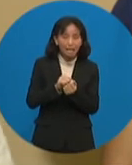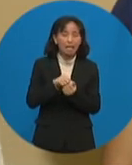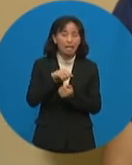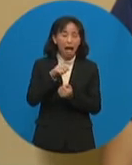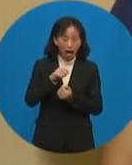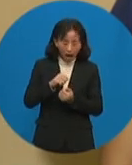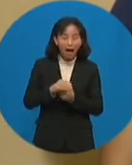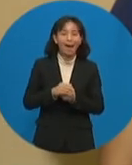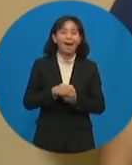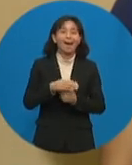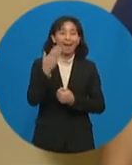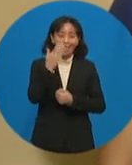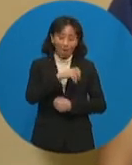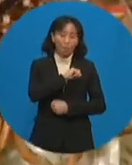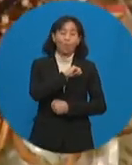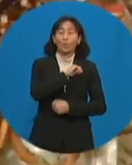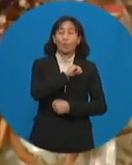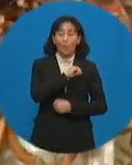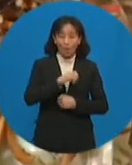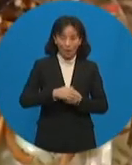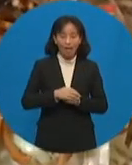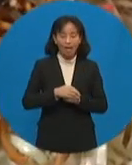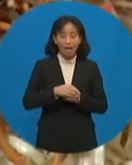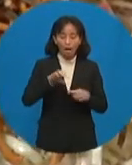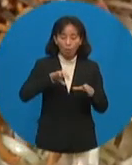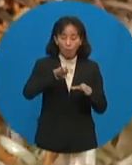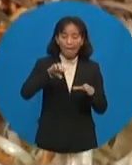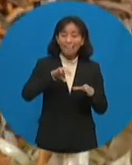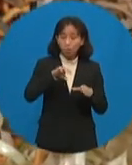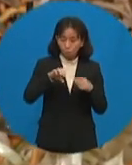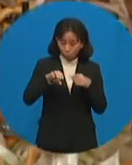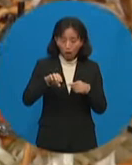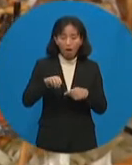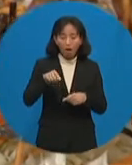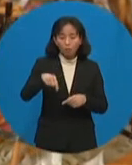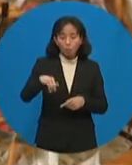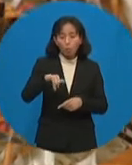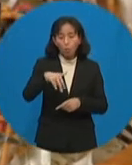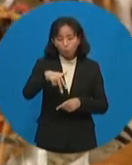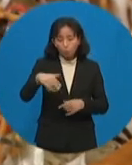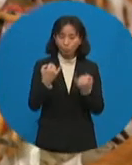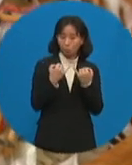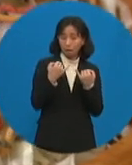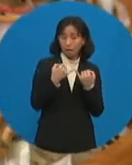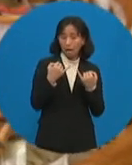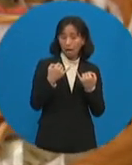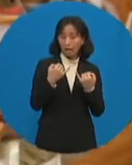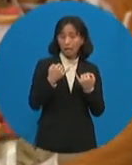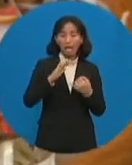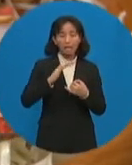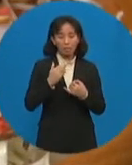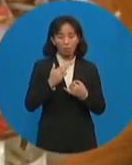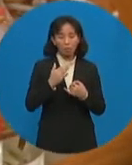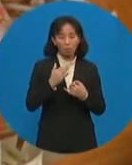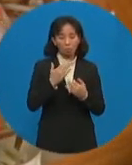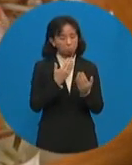があって面白いですよね。はい、ドレッシングちょっとソースっぽい味がしたんですけど、でもソースなのにしつこく